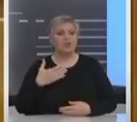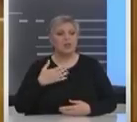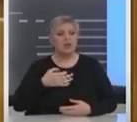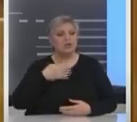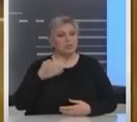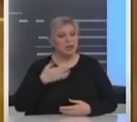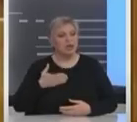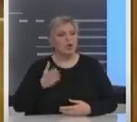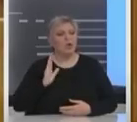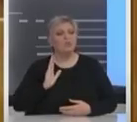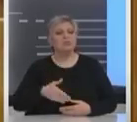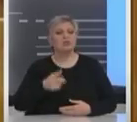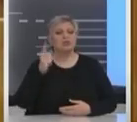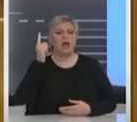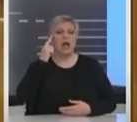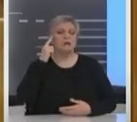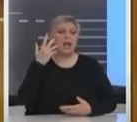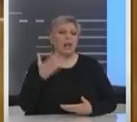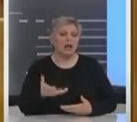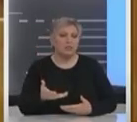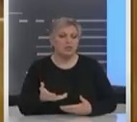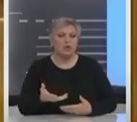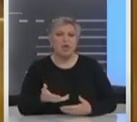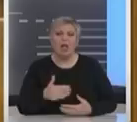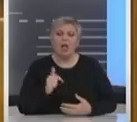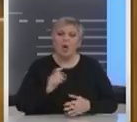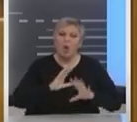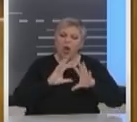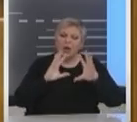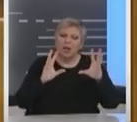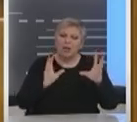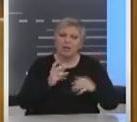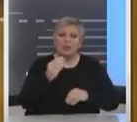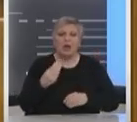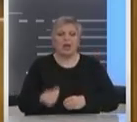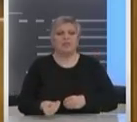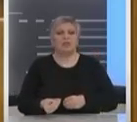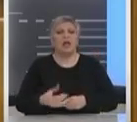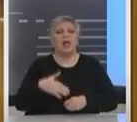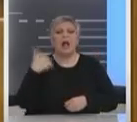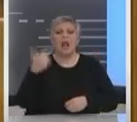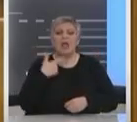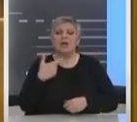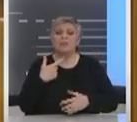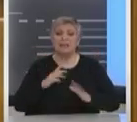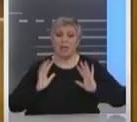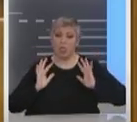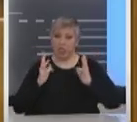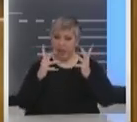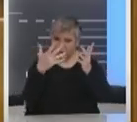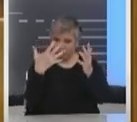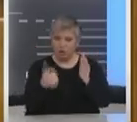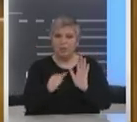Μπορώ να καταλάβω τα πάντα, εκτός από την επιλογή μας να συζητάμε για το δέντρο, για να μην μιλήσουμε για το δάσος. Και νομίζω ότι